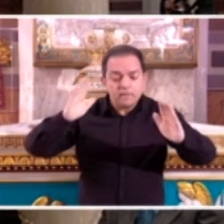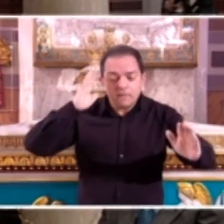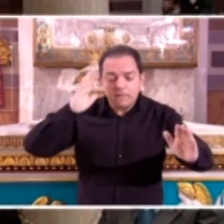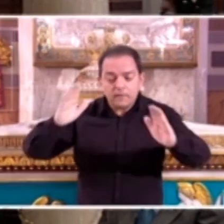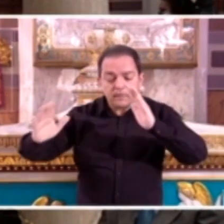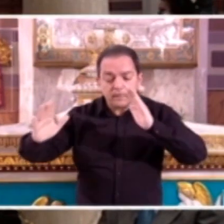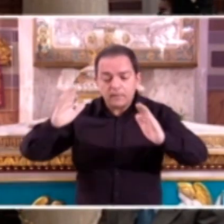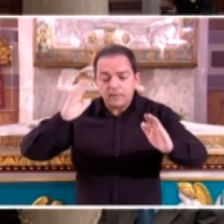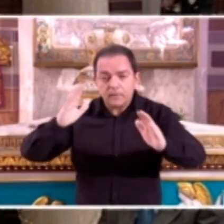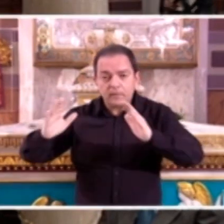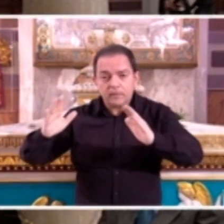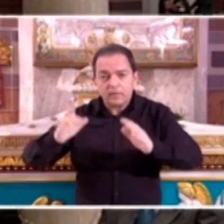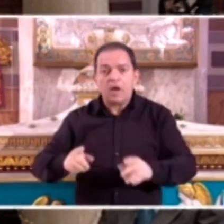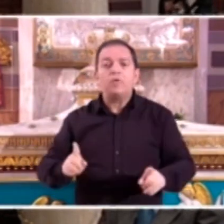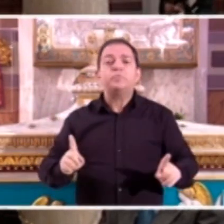παραθώμεθα.